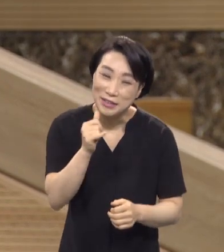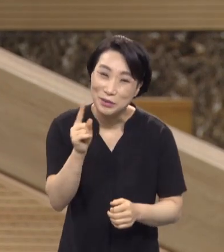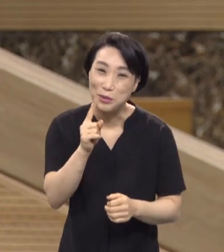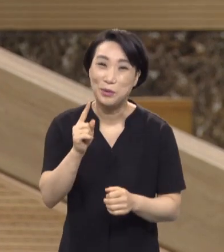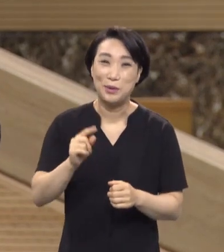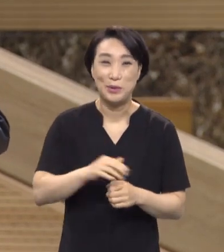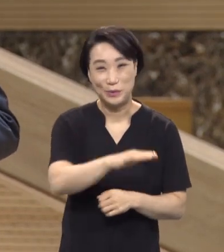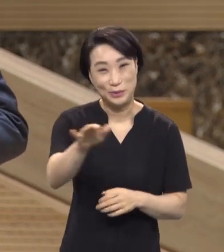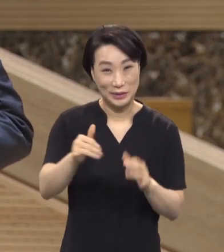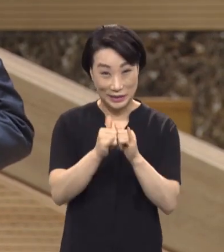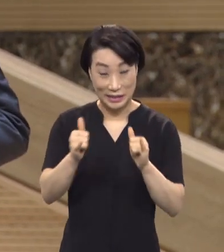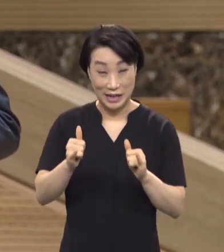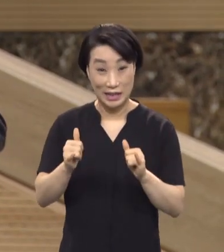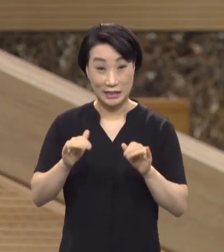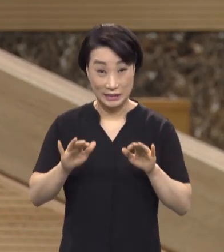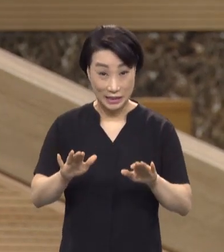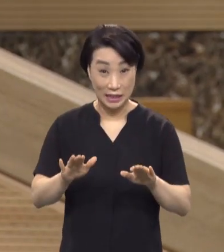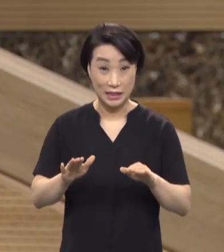우리 인간에게